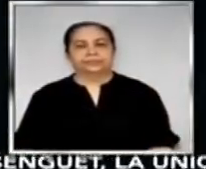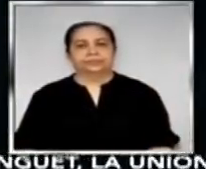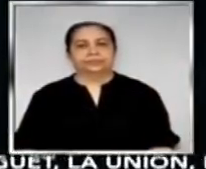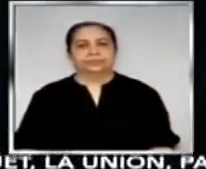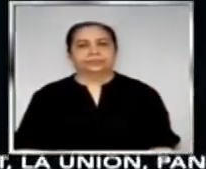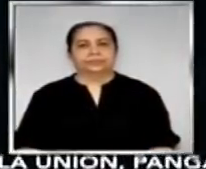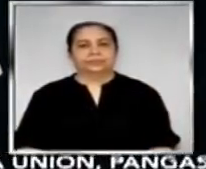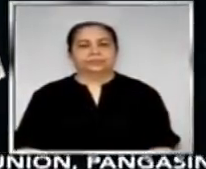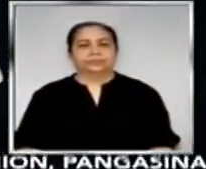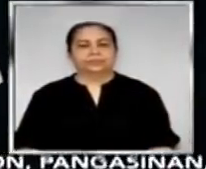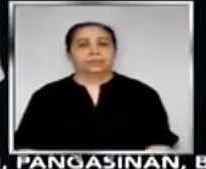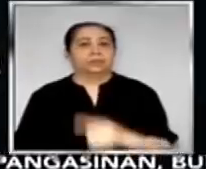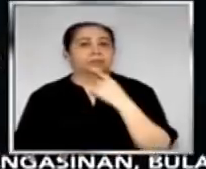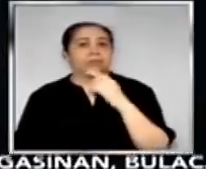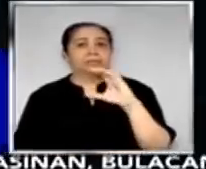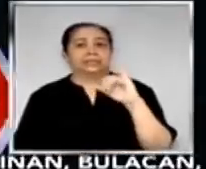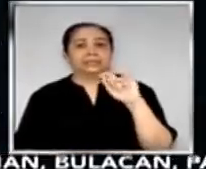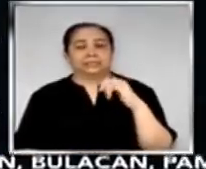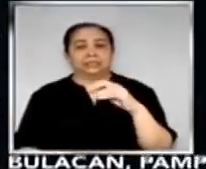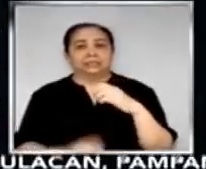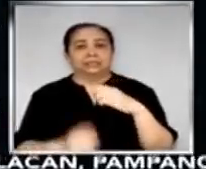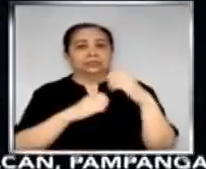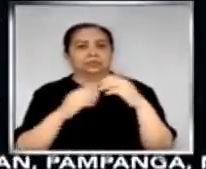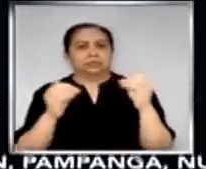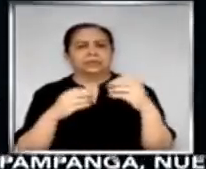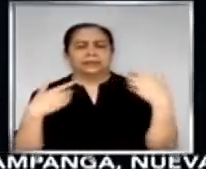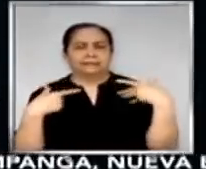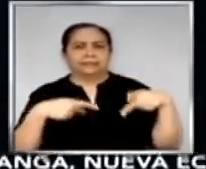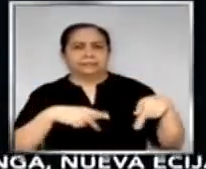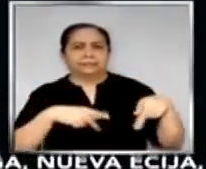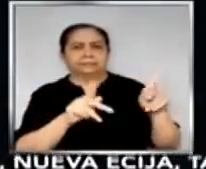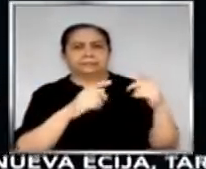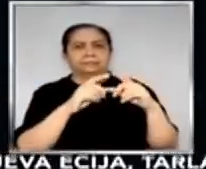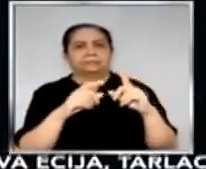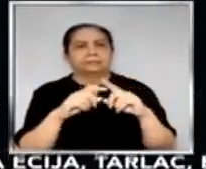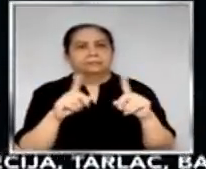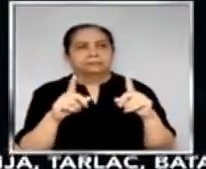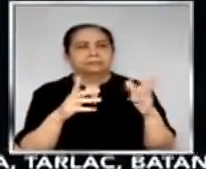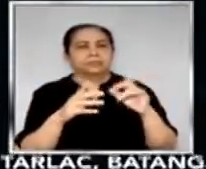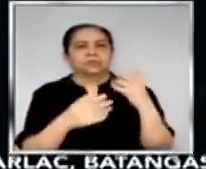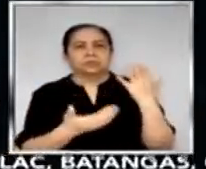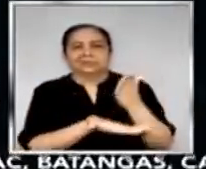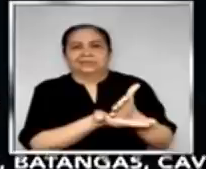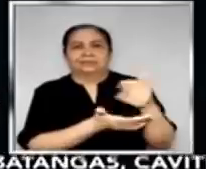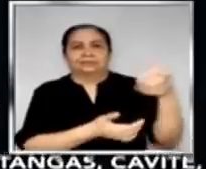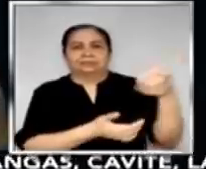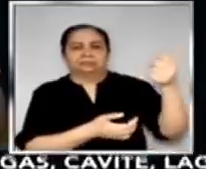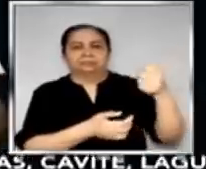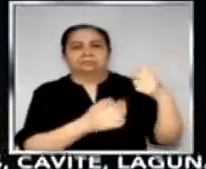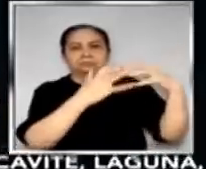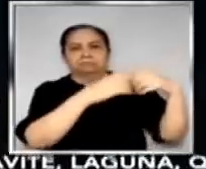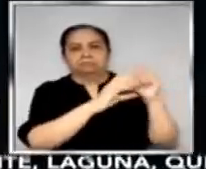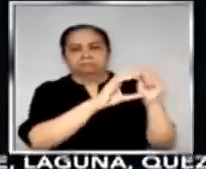Maris, sabi ng City Engineering Office, may kukulang permit naman yung demolisyon na ito. Tigil demolisyon muna sa ngayon at sabi ng City Engineering Office, pag